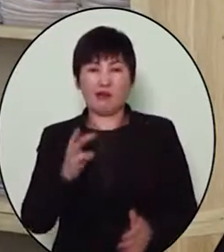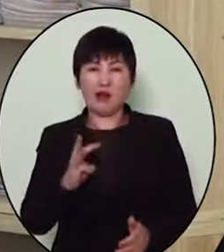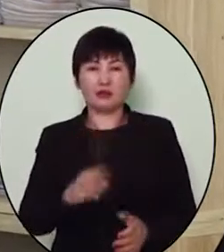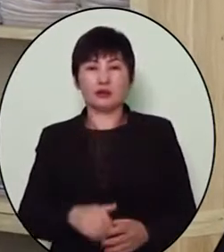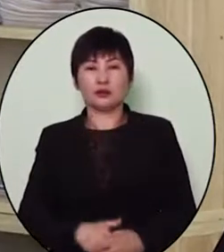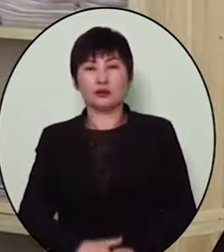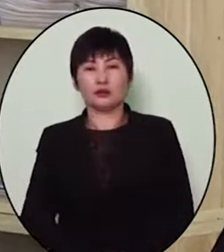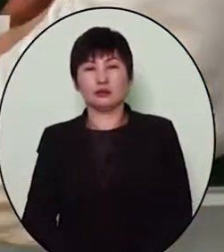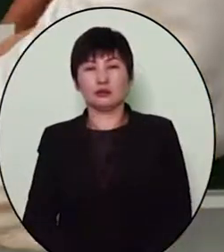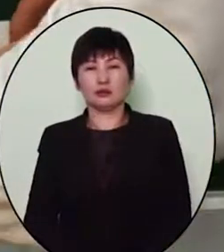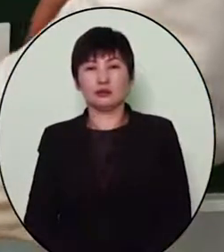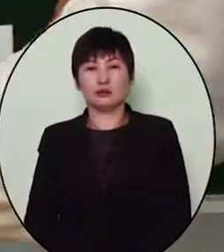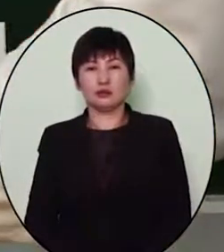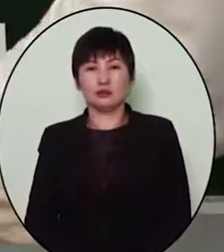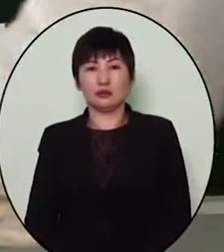харагдана.